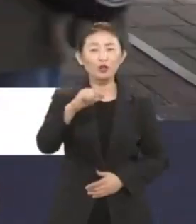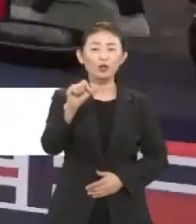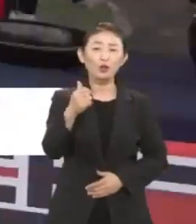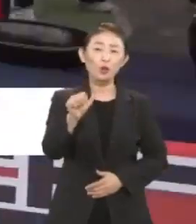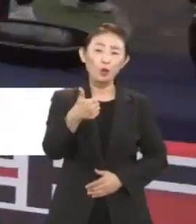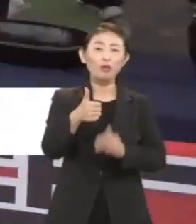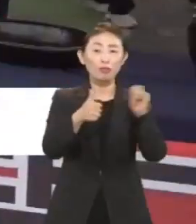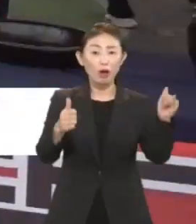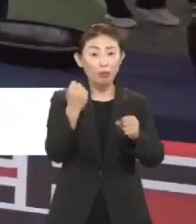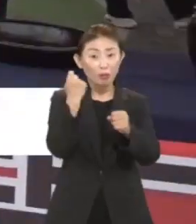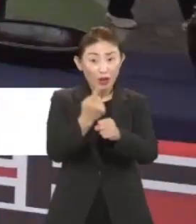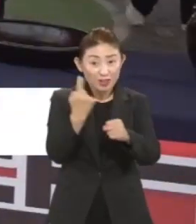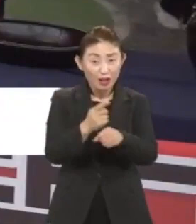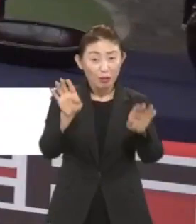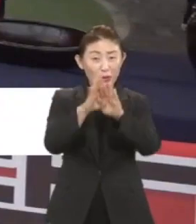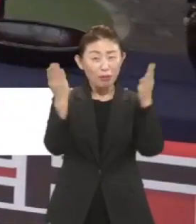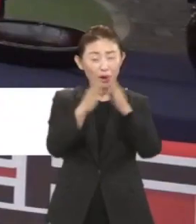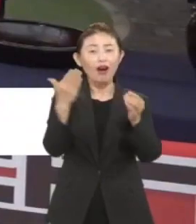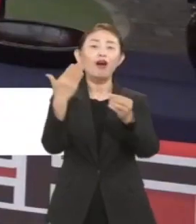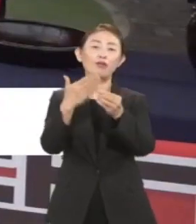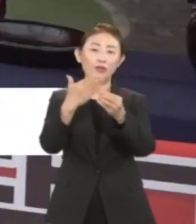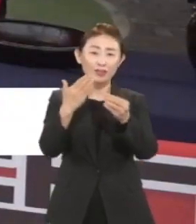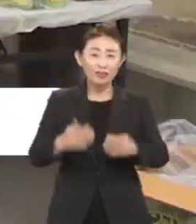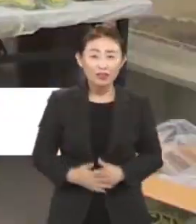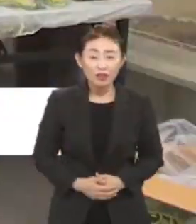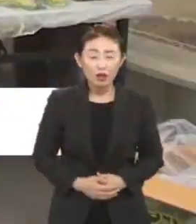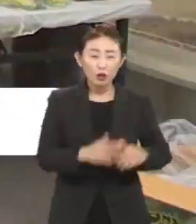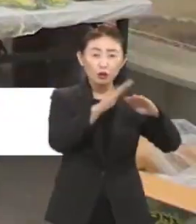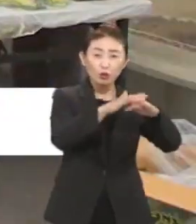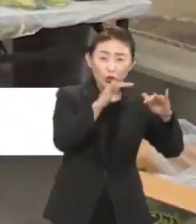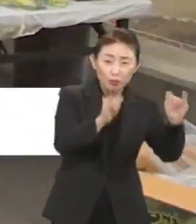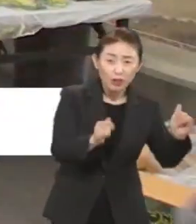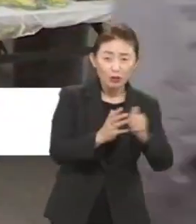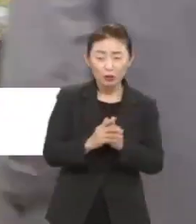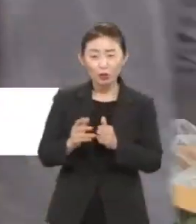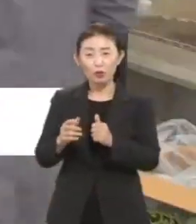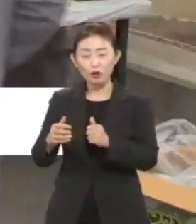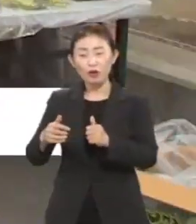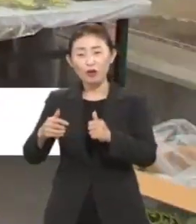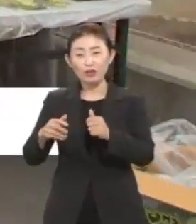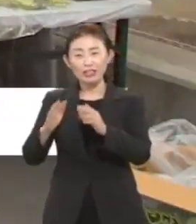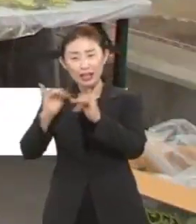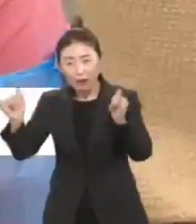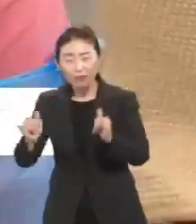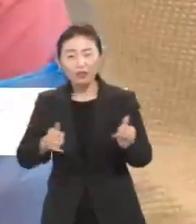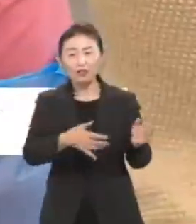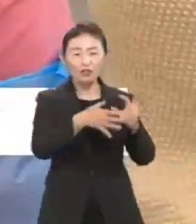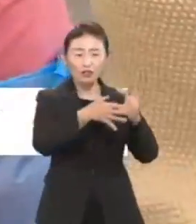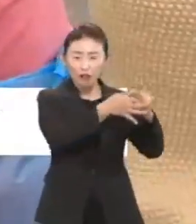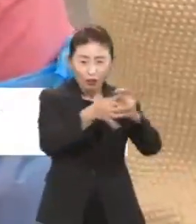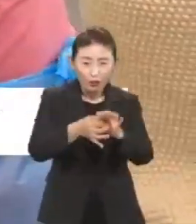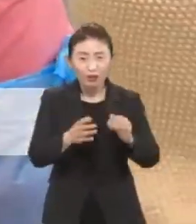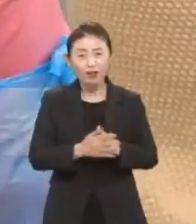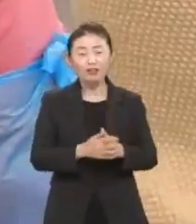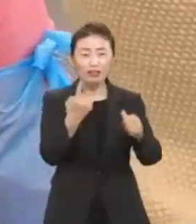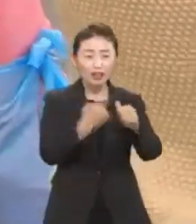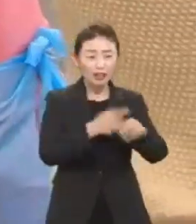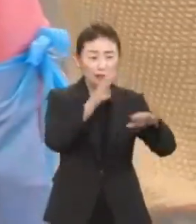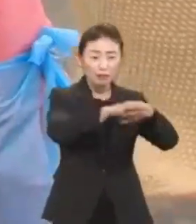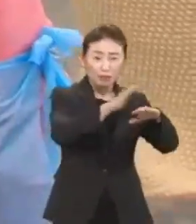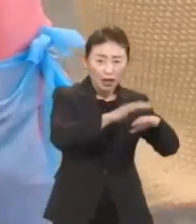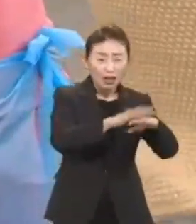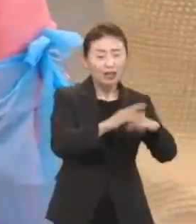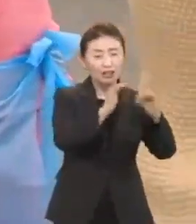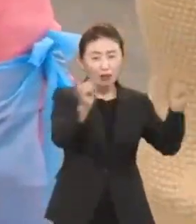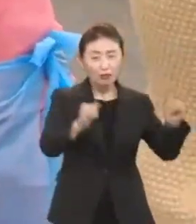벌써 9번째를 맞는 이번 김장 행사는 농민과 소비자를 연결해 서민 경제 부담은 줄이고 농가 소득을 늘리기